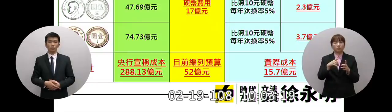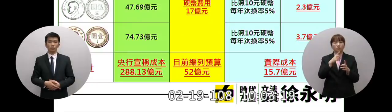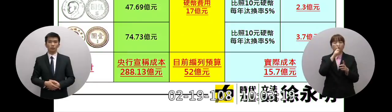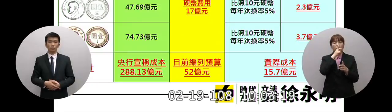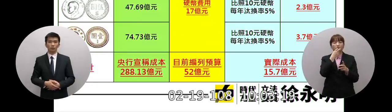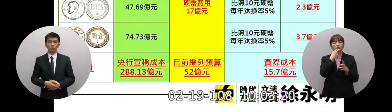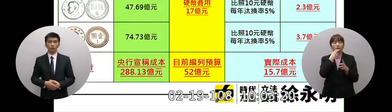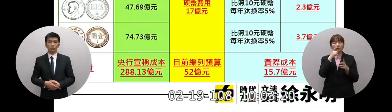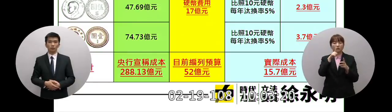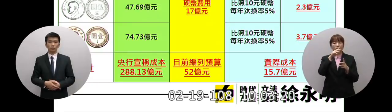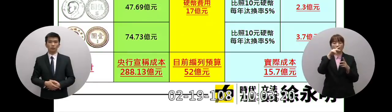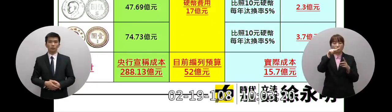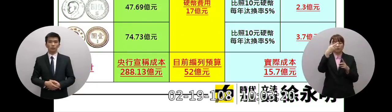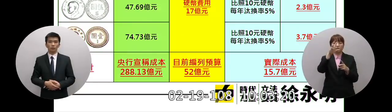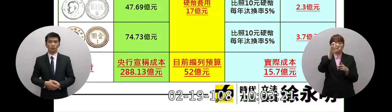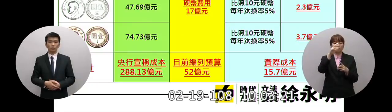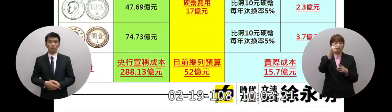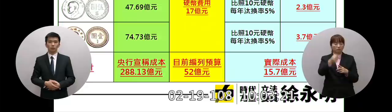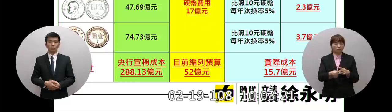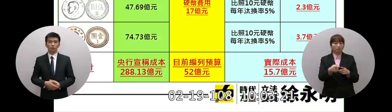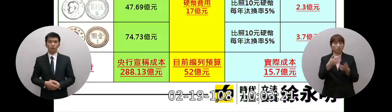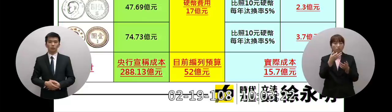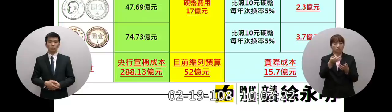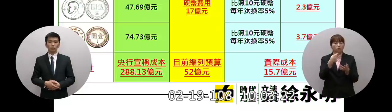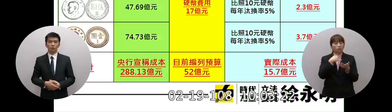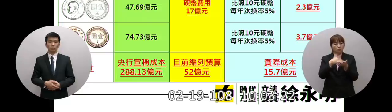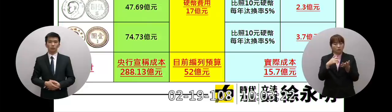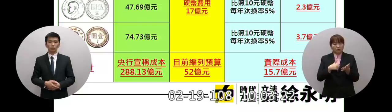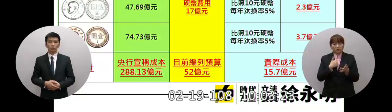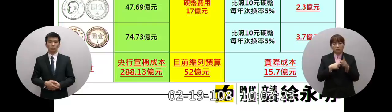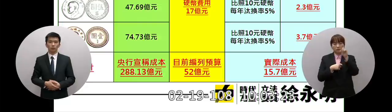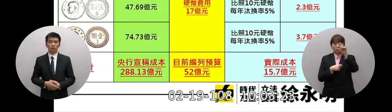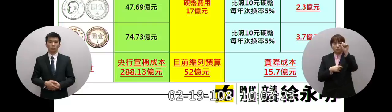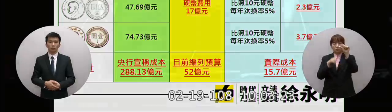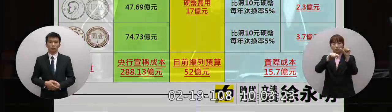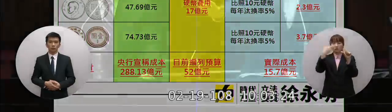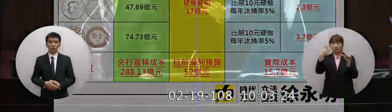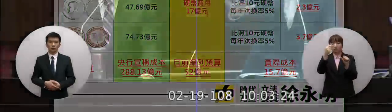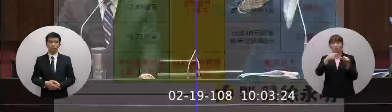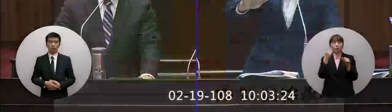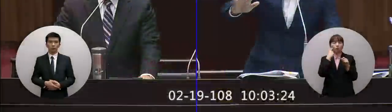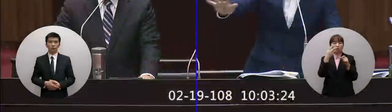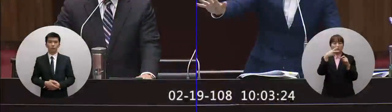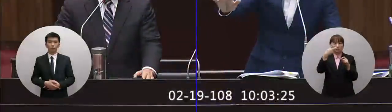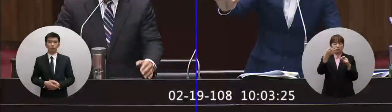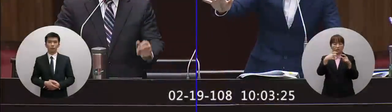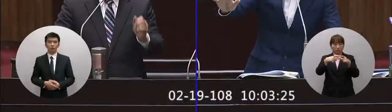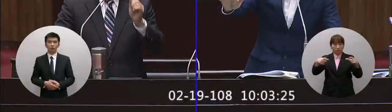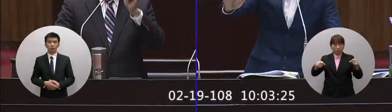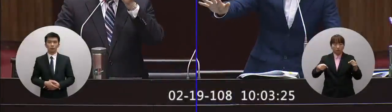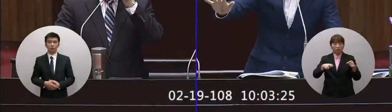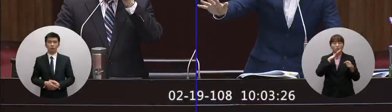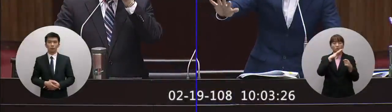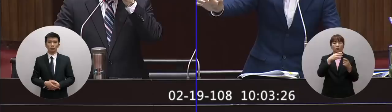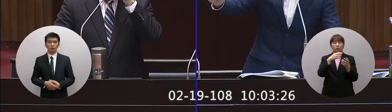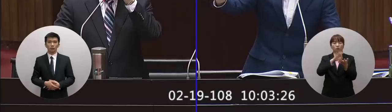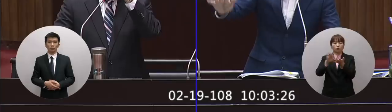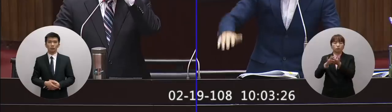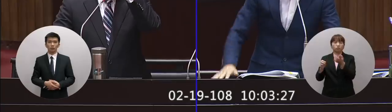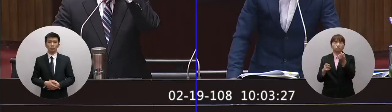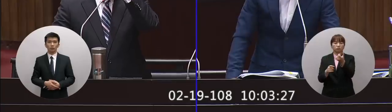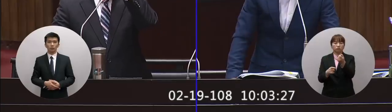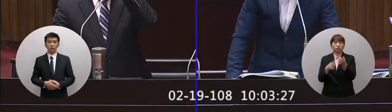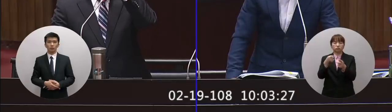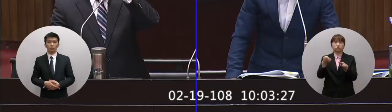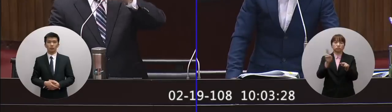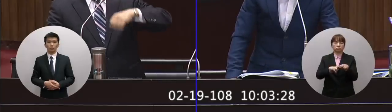说要288亿，我自己算过，其实只要15.7亿，好，200块的流通量非常低，就不要再